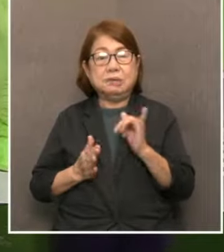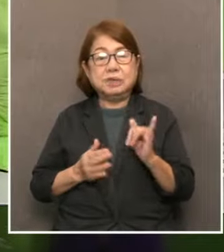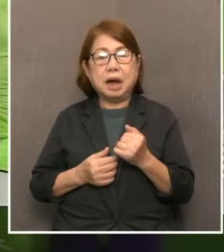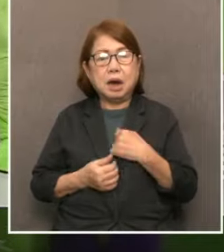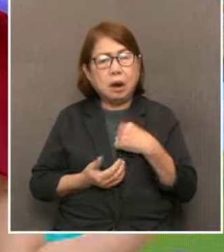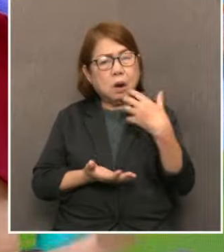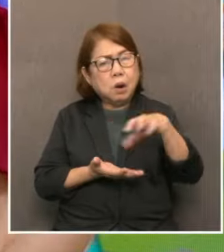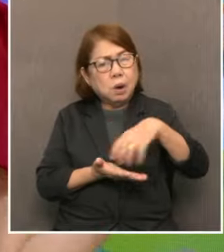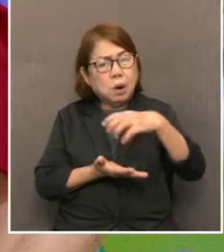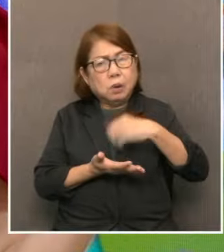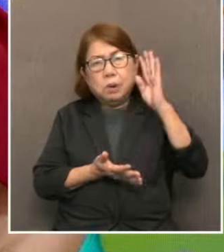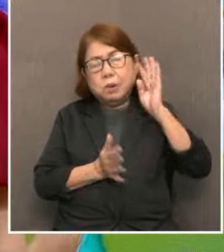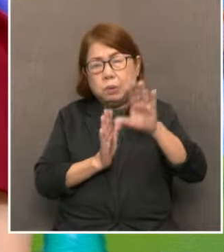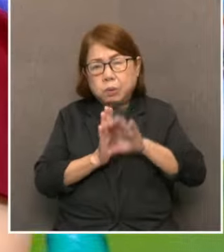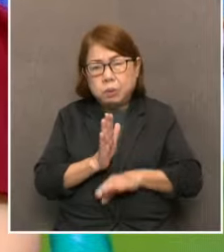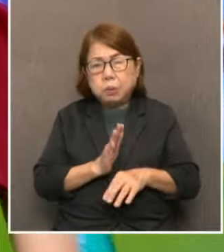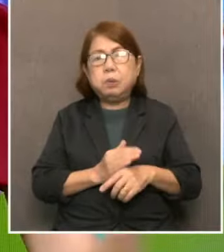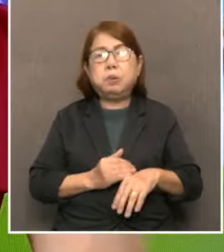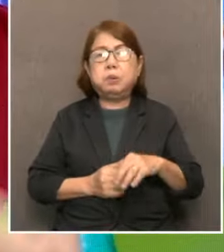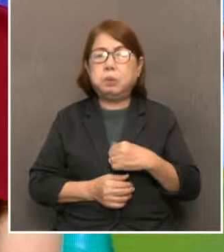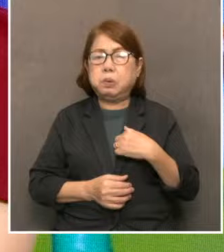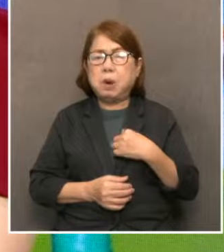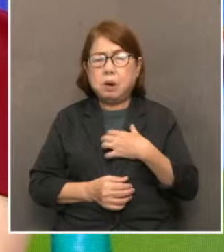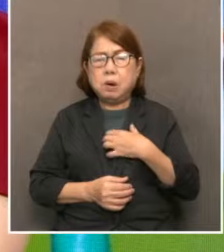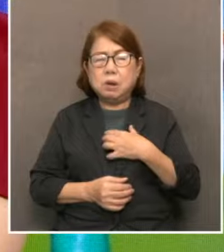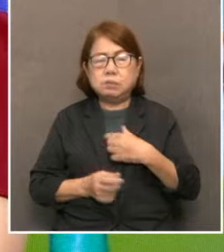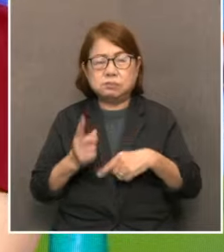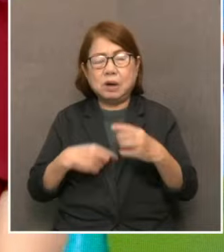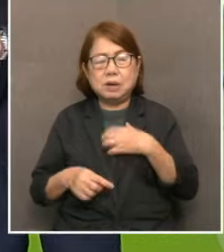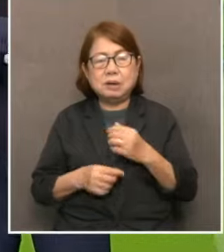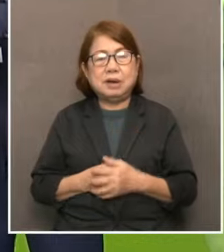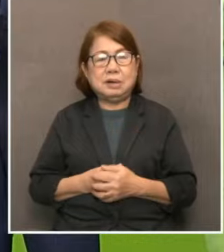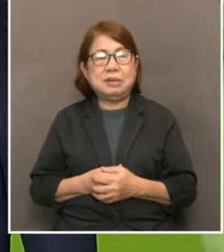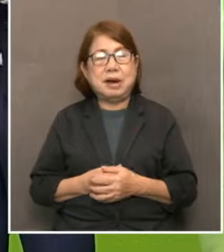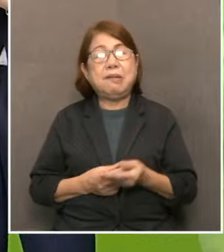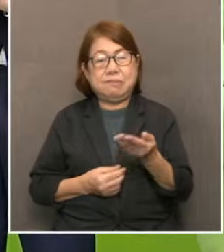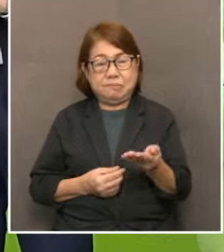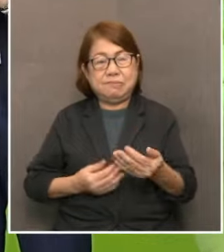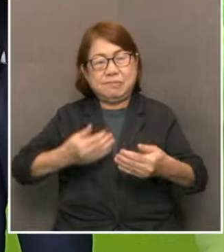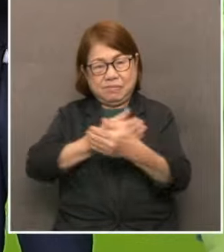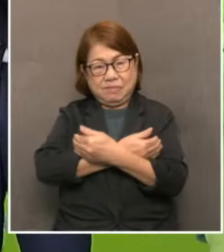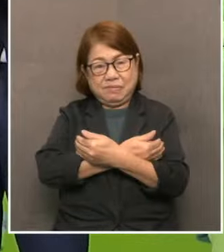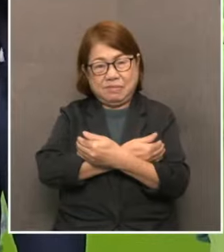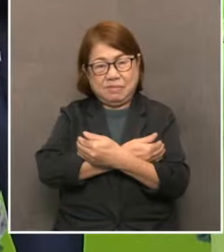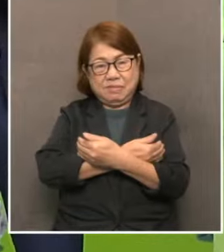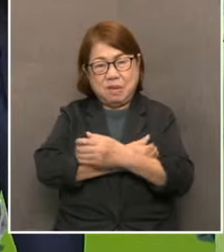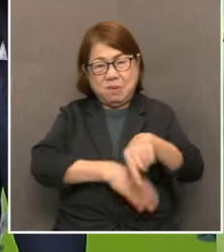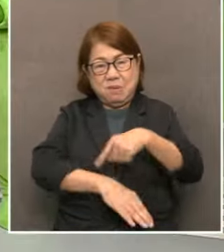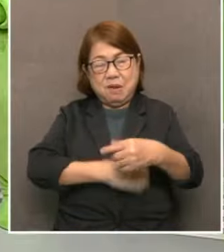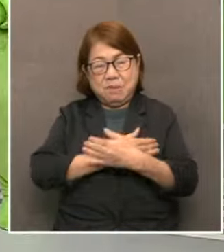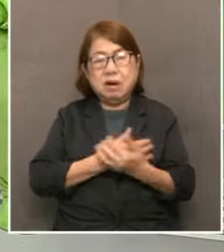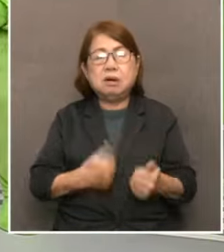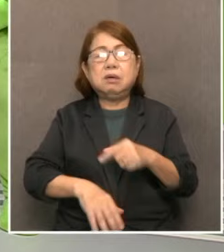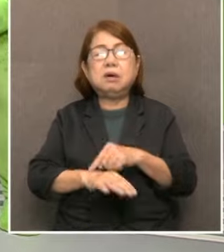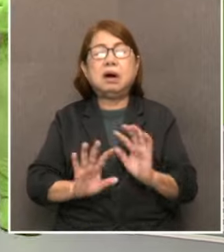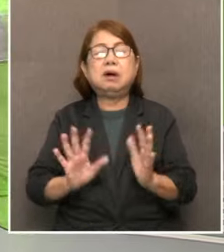ฟังว่างานจะมีอะไรรู้สึกแบบมีทั้งแรงบันดาลใจแล้วก็อยากจะไปร่วมงานเดี๋ยวให้คุณแอมกอดต่อไปยาวๆเลยนะครับแต่ช่วงนี้เต้องบอกลาคุณ